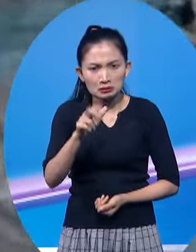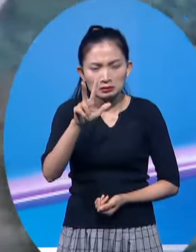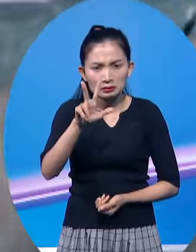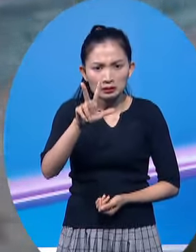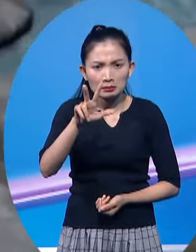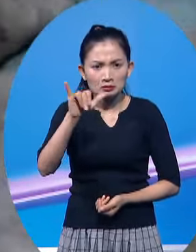sơ tán